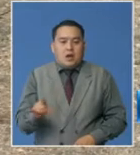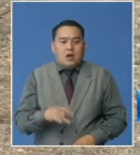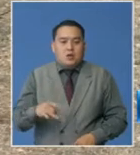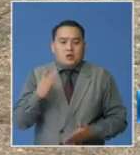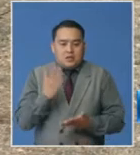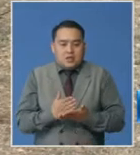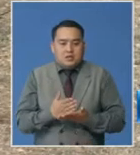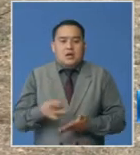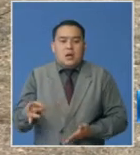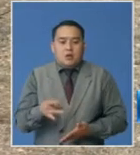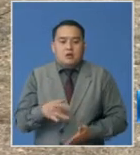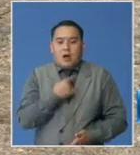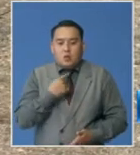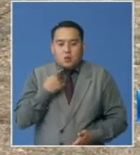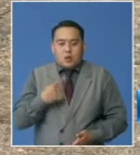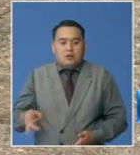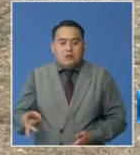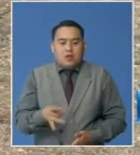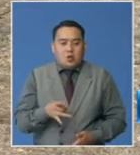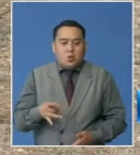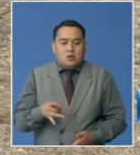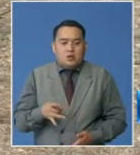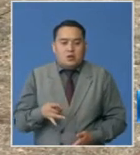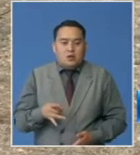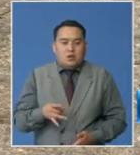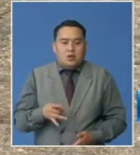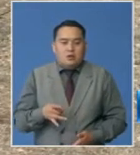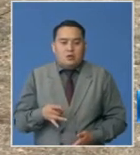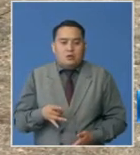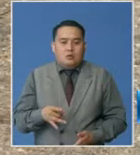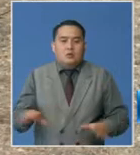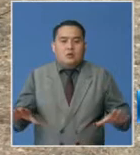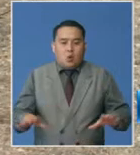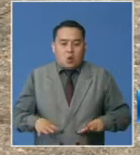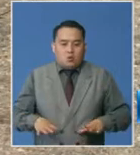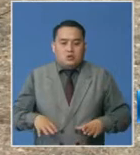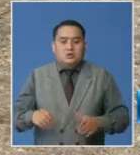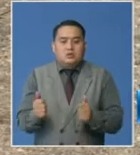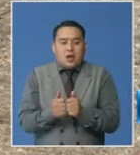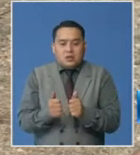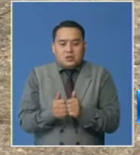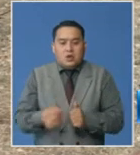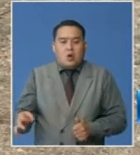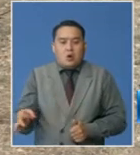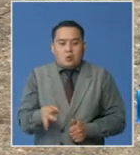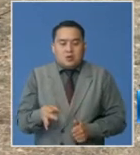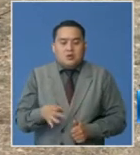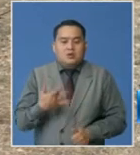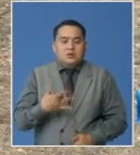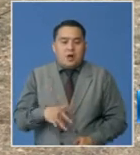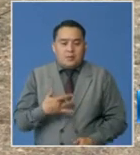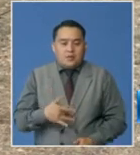есть районы Талдыкурганского региона, заявились лошади из соседних областей, это Жамбылской